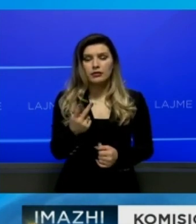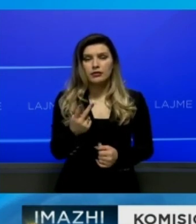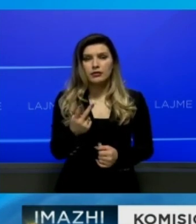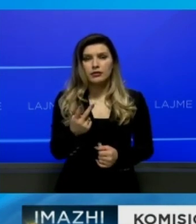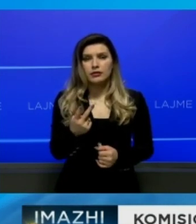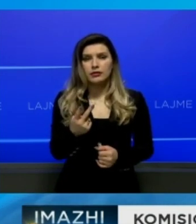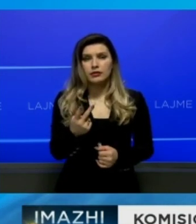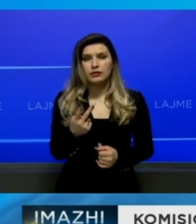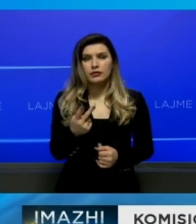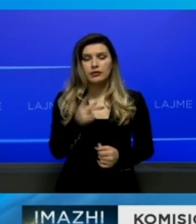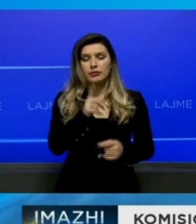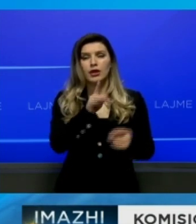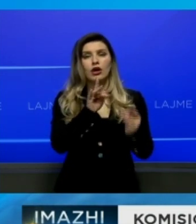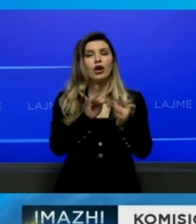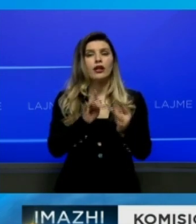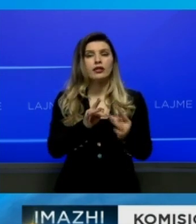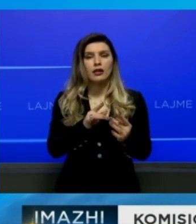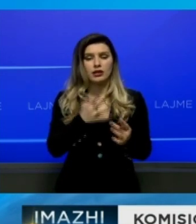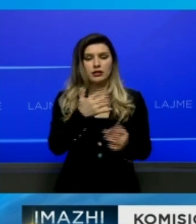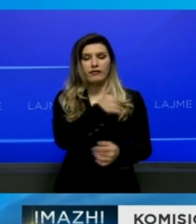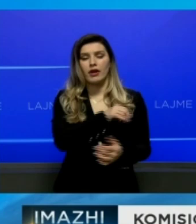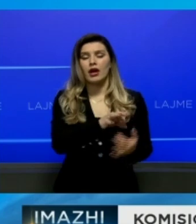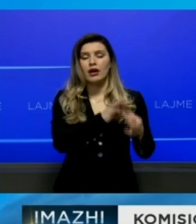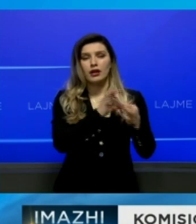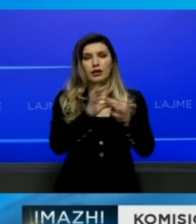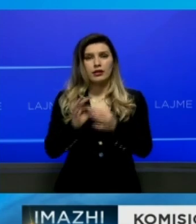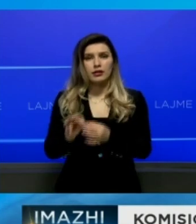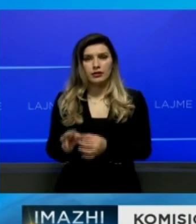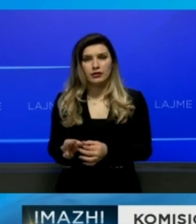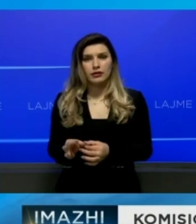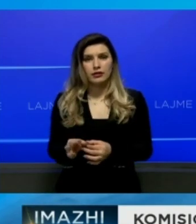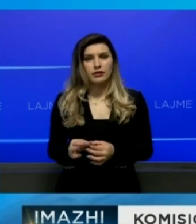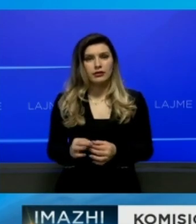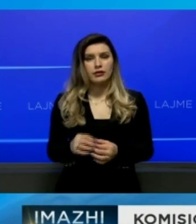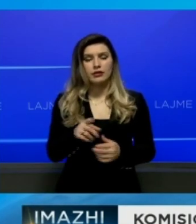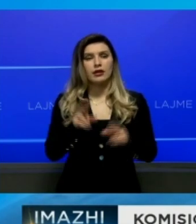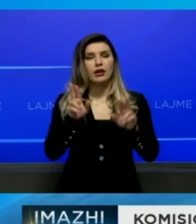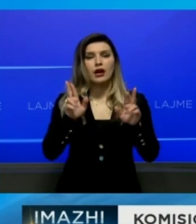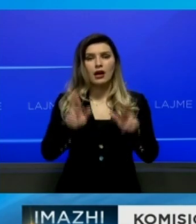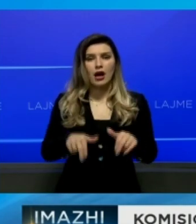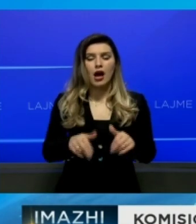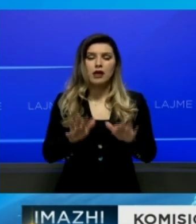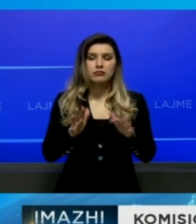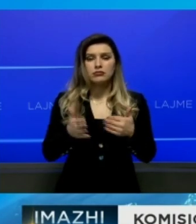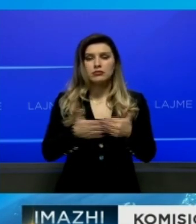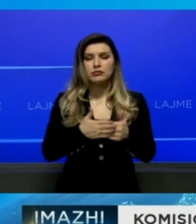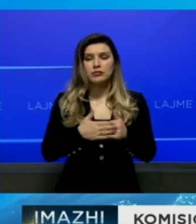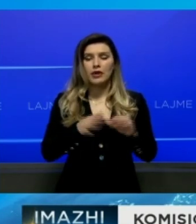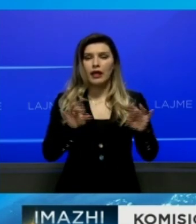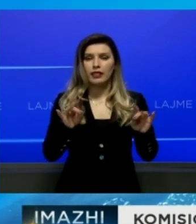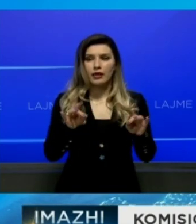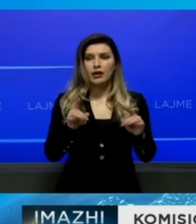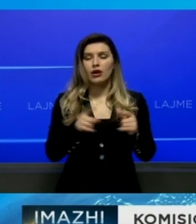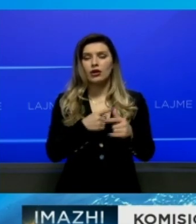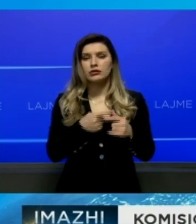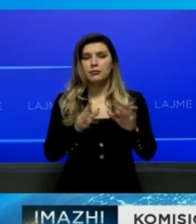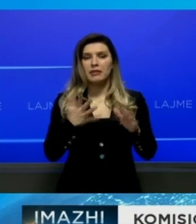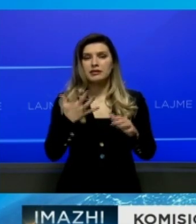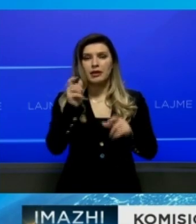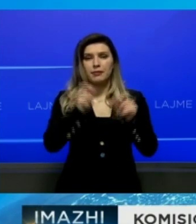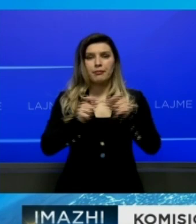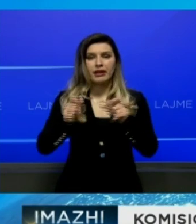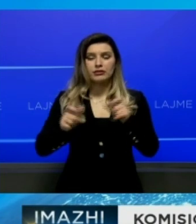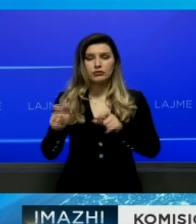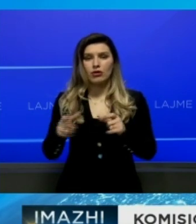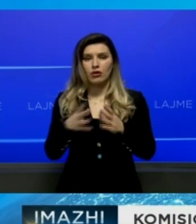dhe atë me kontakte shumë vjeqare me antarët e familjes e personave të zhdukur është se ka dikur 10-15 viktimat të cilat janë